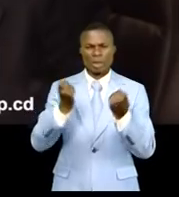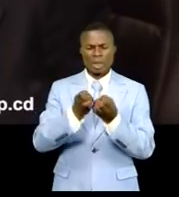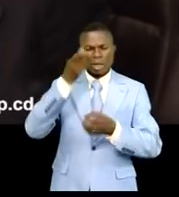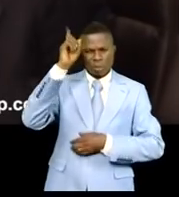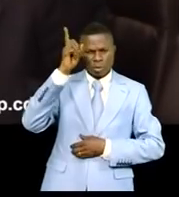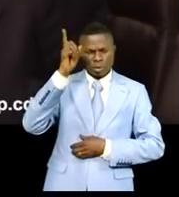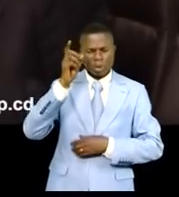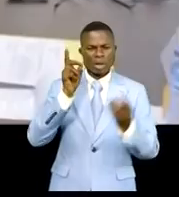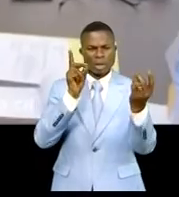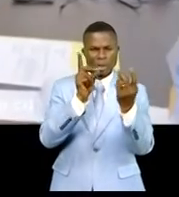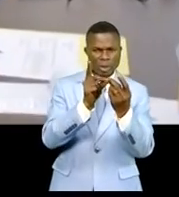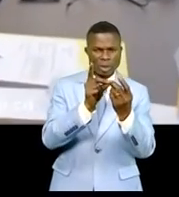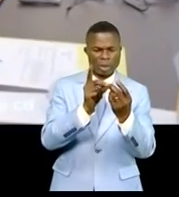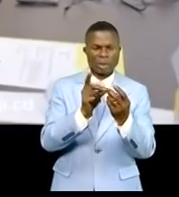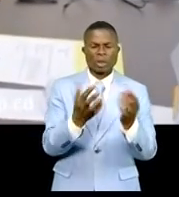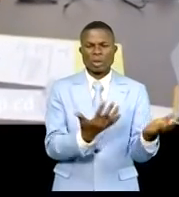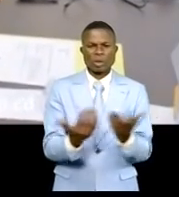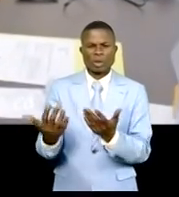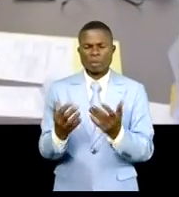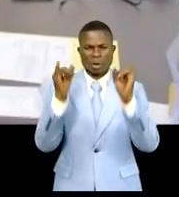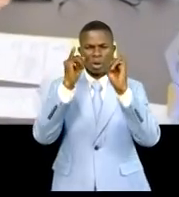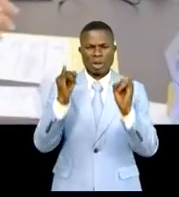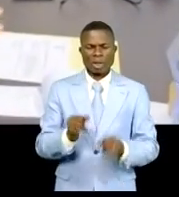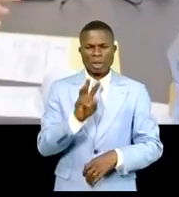de consulter son site web